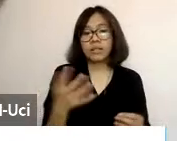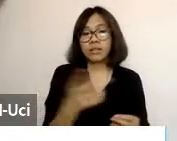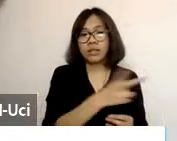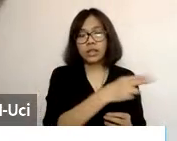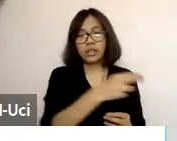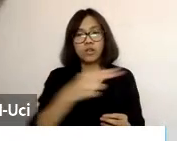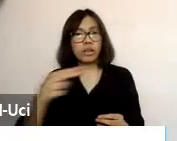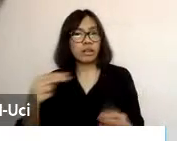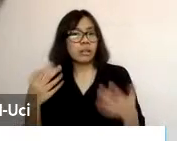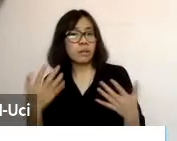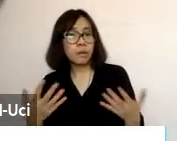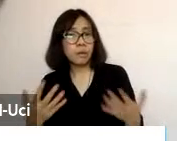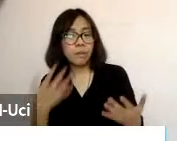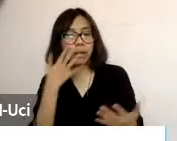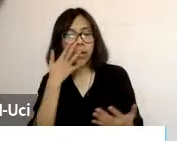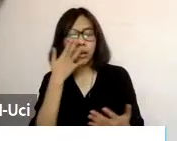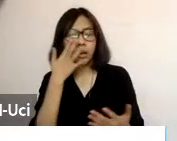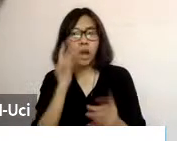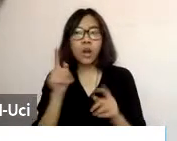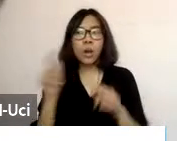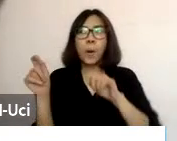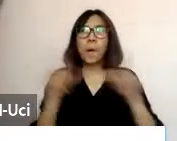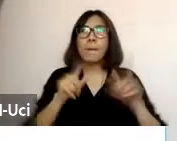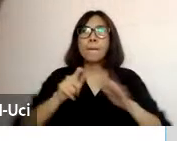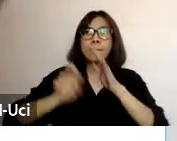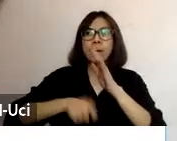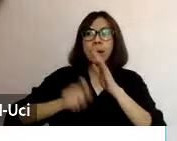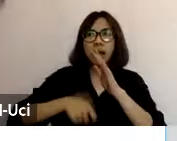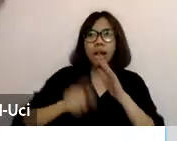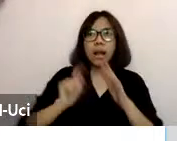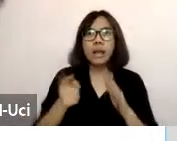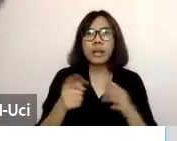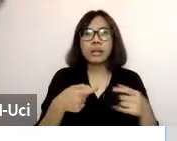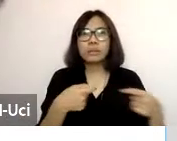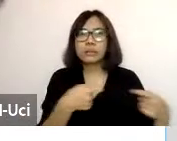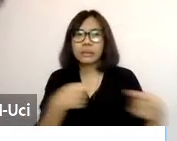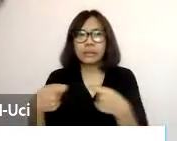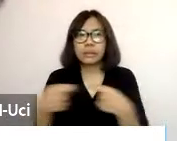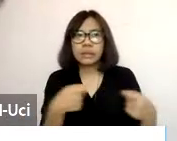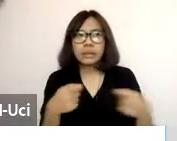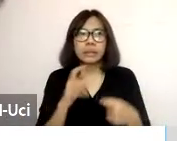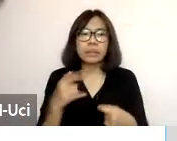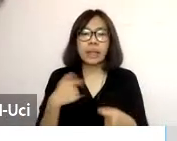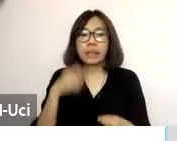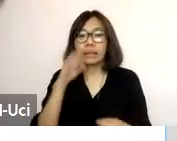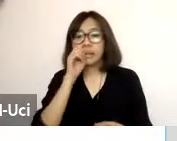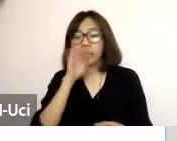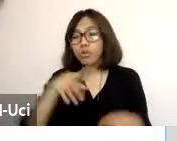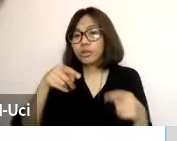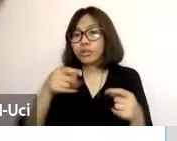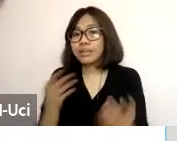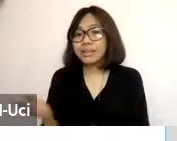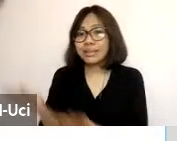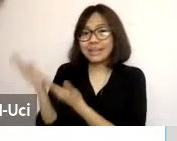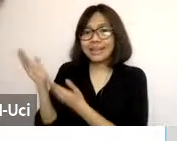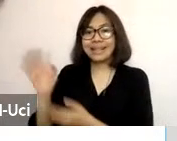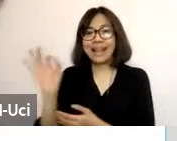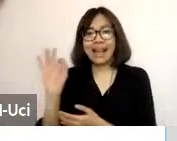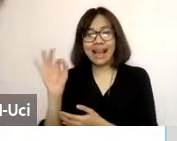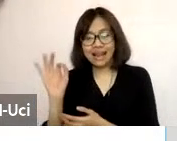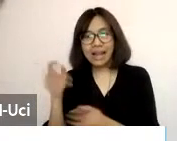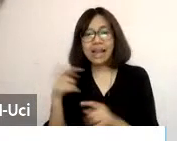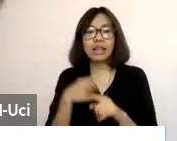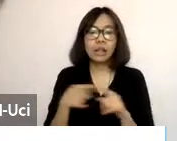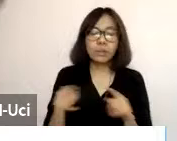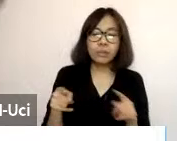apa namanya peradilan ini dapat mengatasi mimpikan ya mungkin saya tidak sebut dalam tapi panah paramanya di